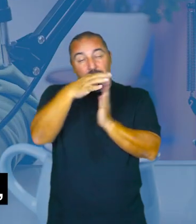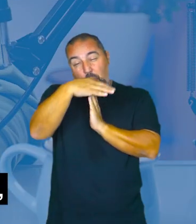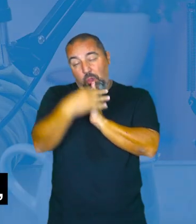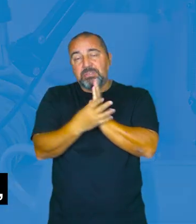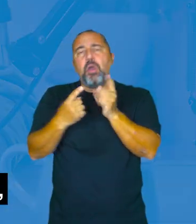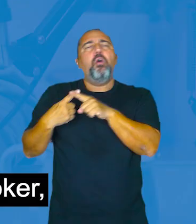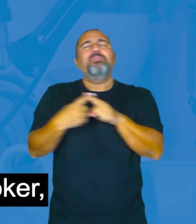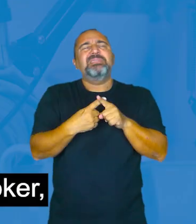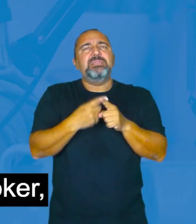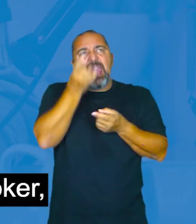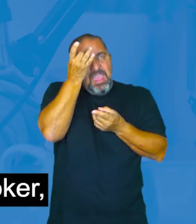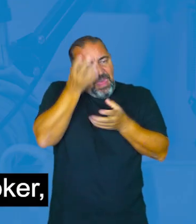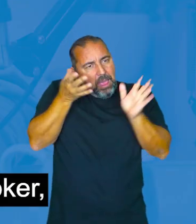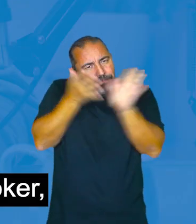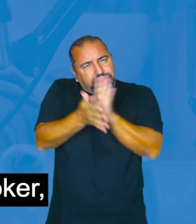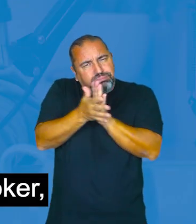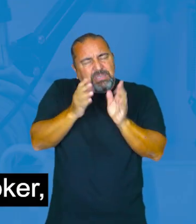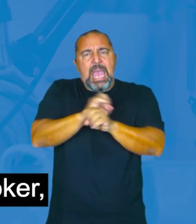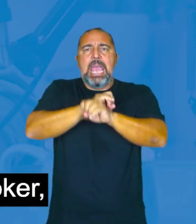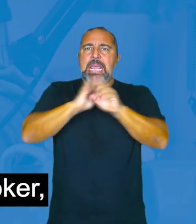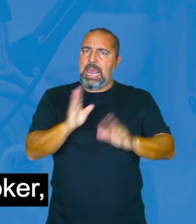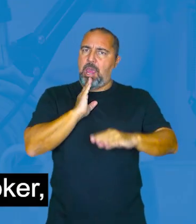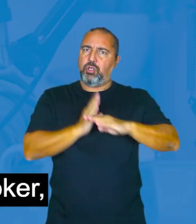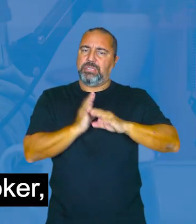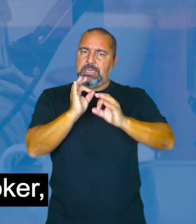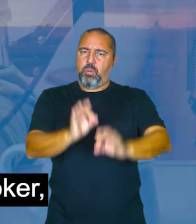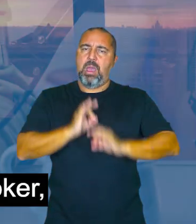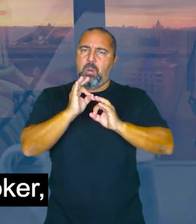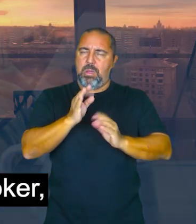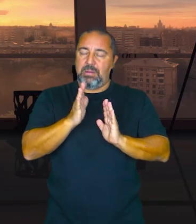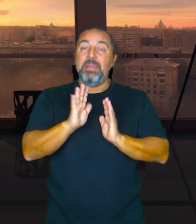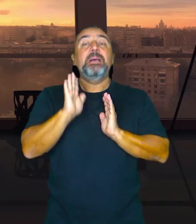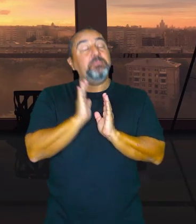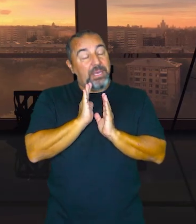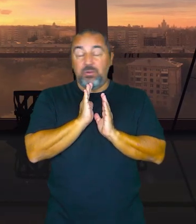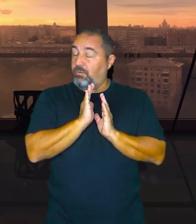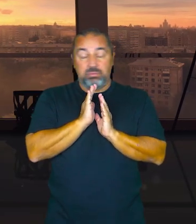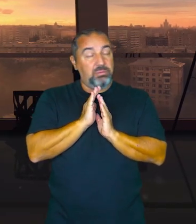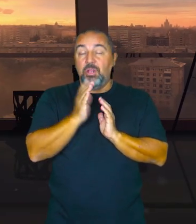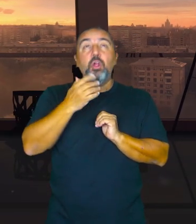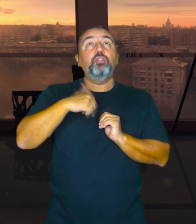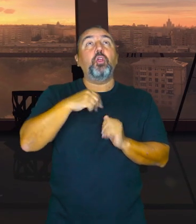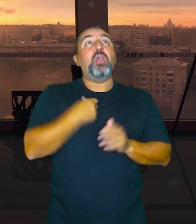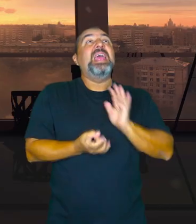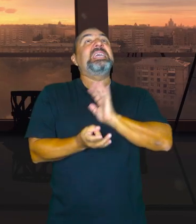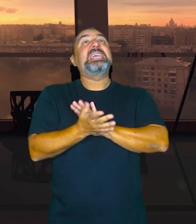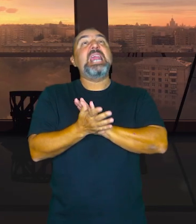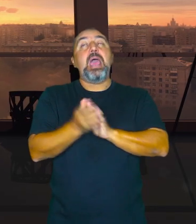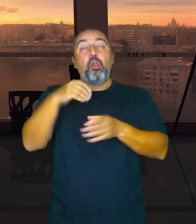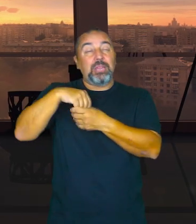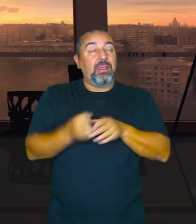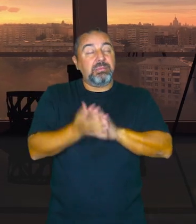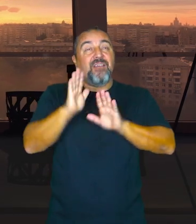Guztiek zerbait partekatzen dute, ideiak argi eta etengabe kontatzea. Hala ere, edukia sortzen duen